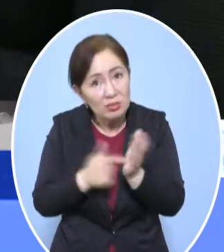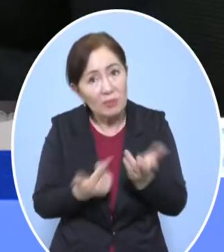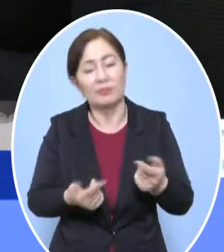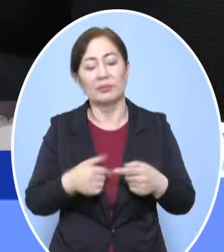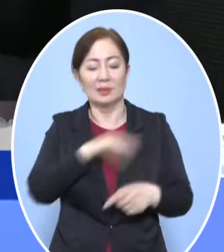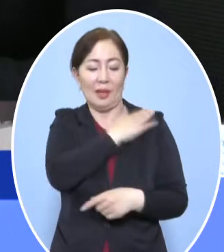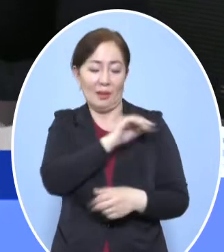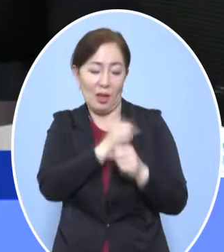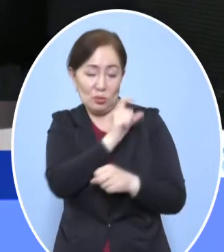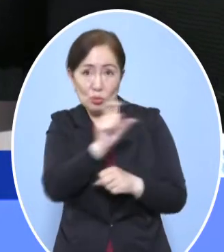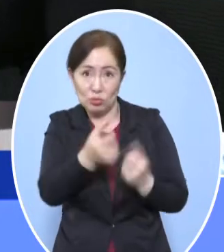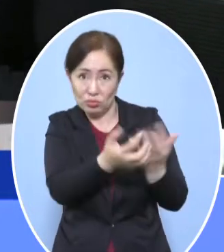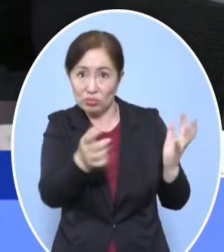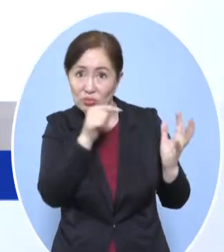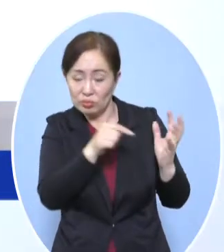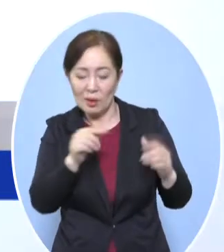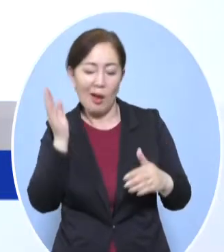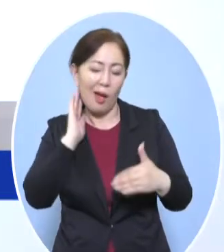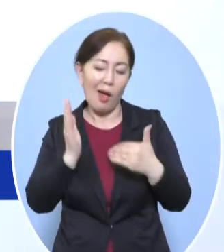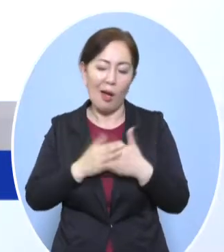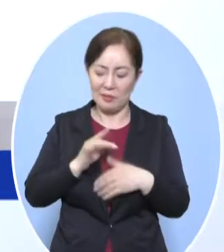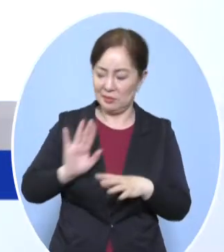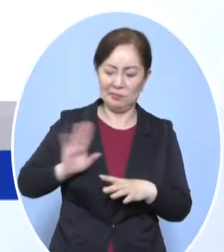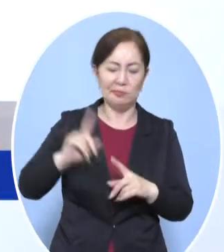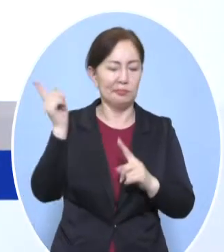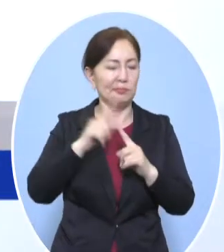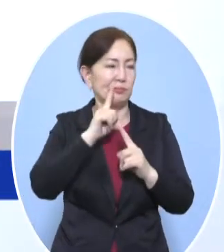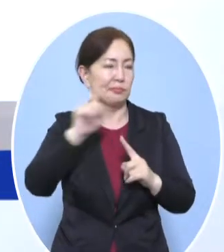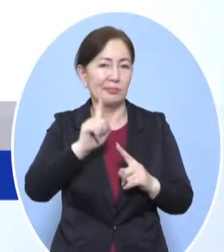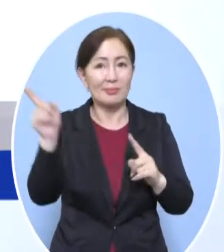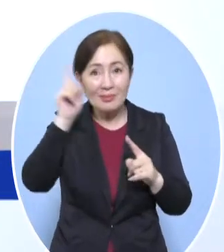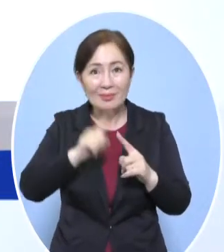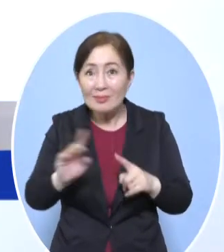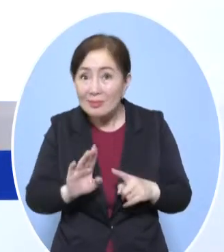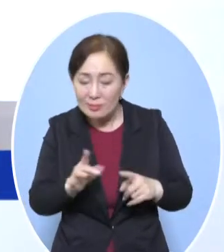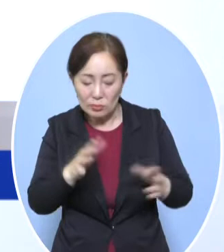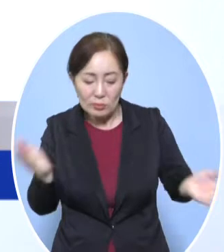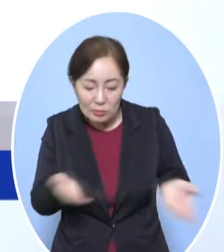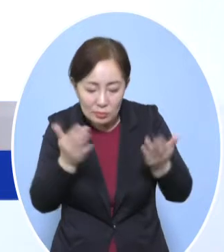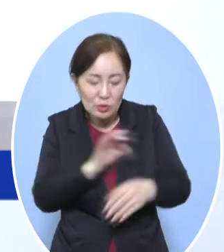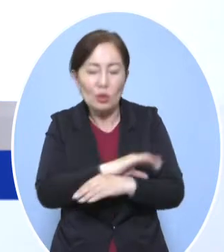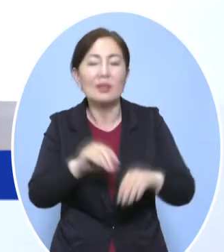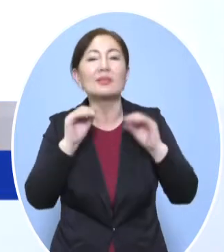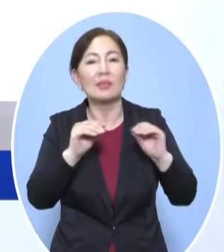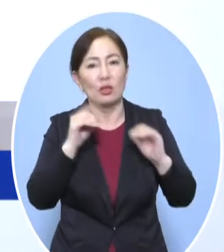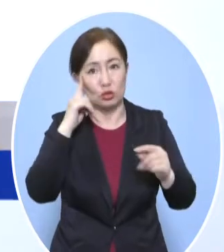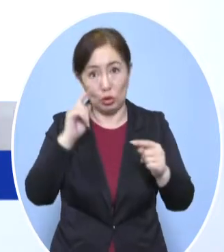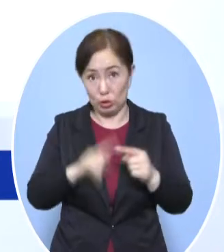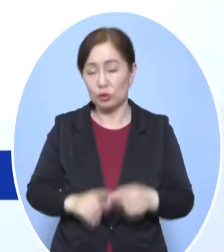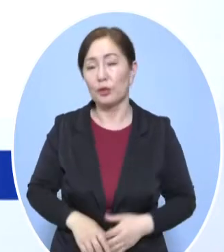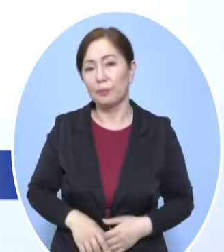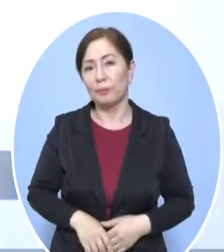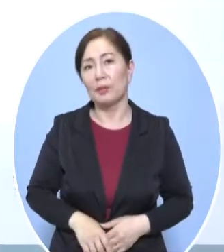ойлгуулах. За мөн цагдаагийн албагчдыг одоо авлигыг бол үлдэвч одоо энэ одоо сурвалж сурчлагыг бол явуулах